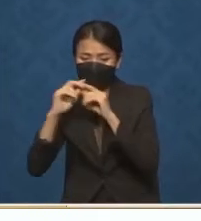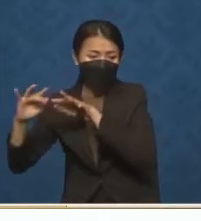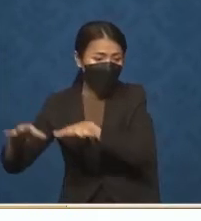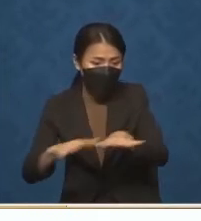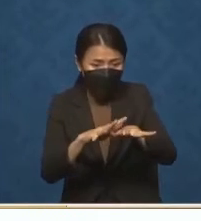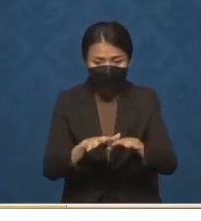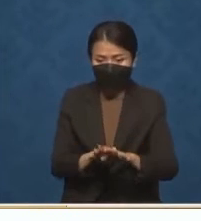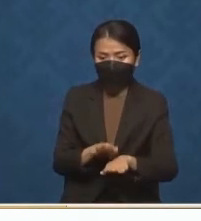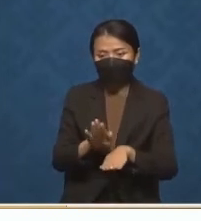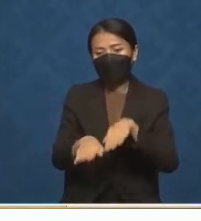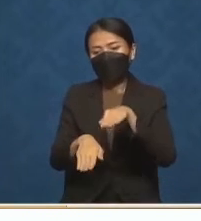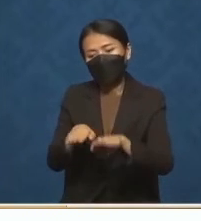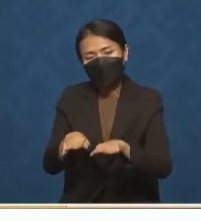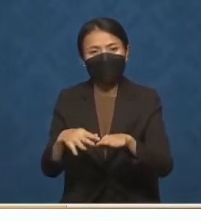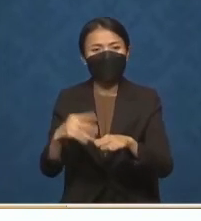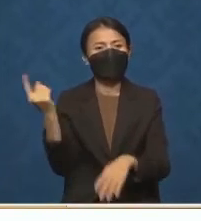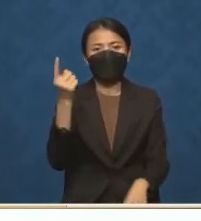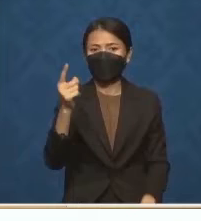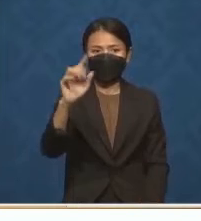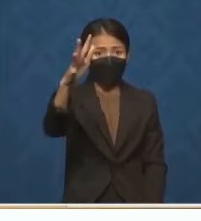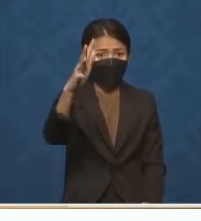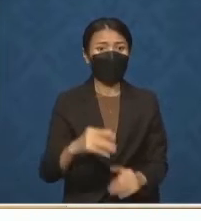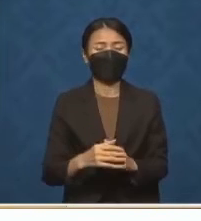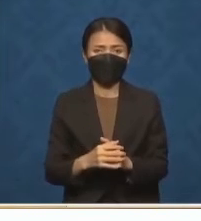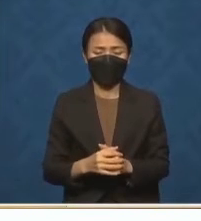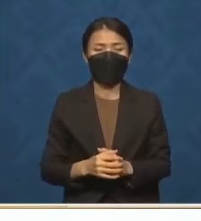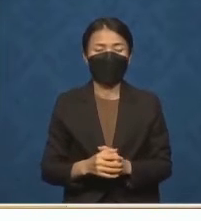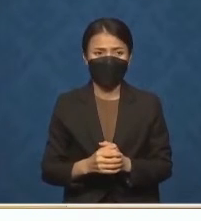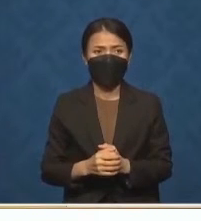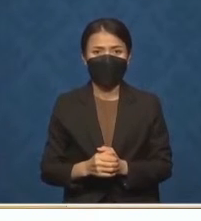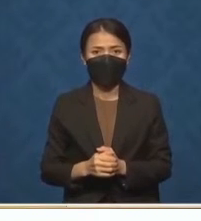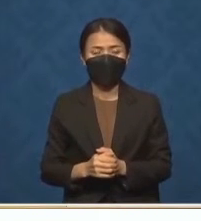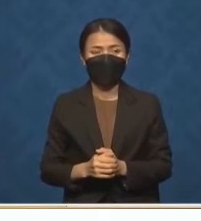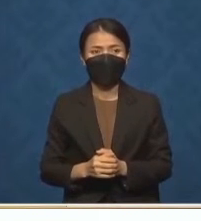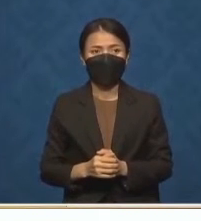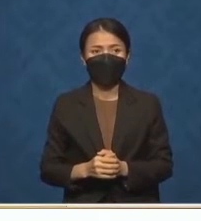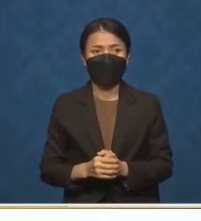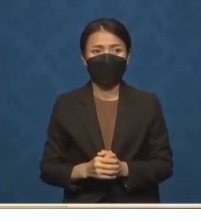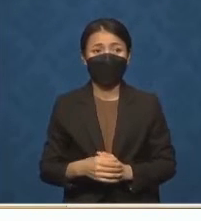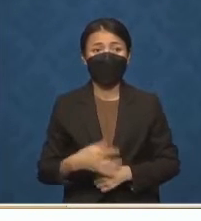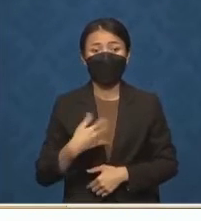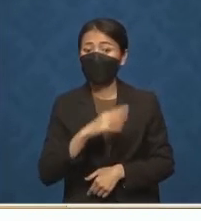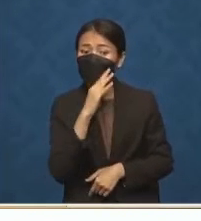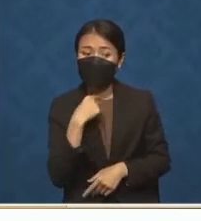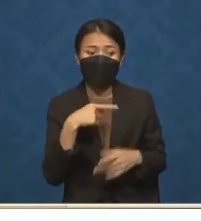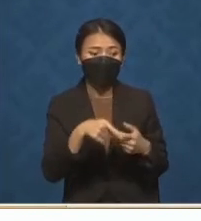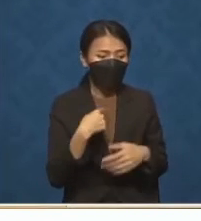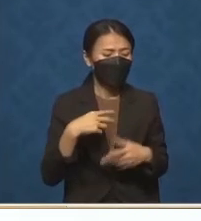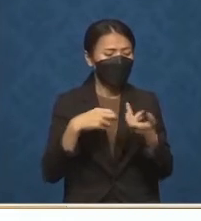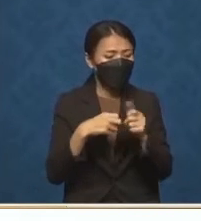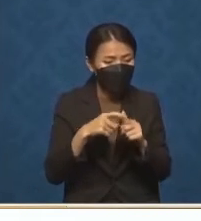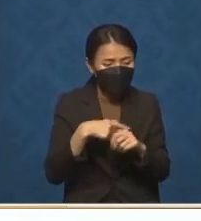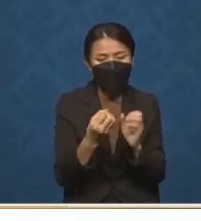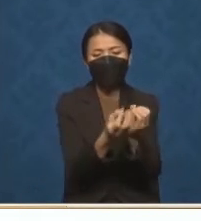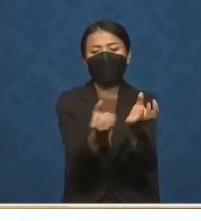นี้จะหายไปและอย่ที่ ทท่านทากัดีครัเทจการหนึหายไปมกจะกระทบทเวตการหนึไปเรๆแวจะเปนเรื่อง